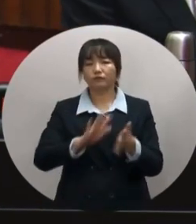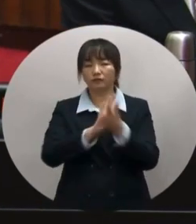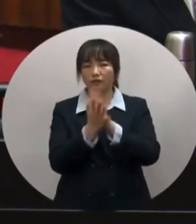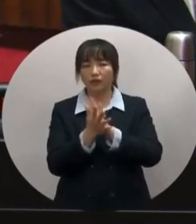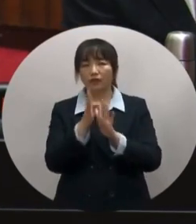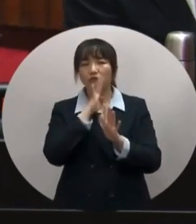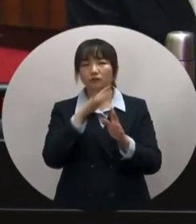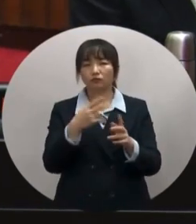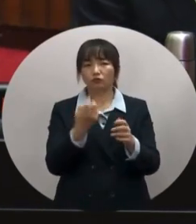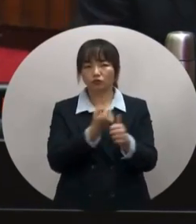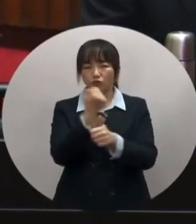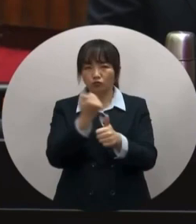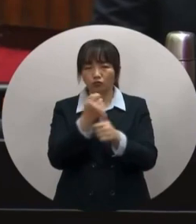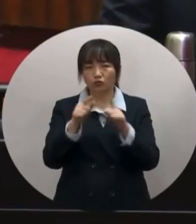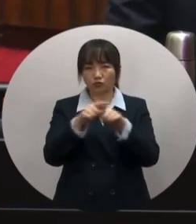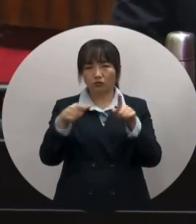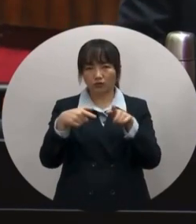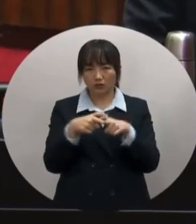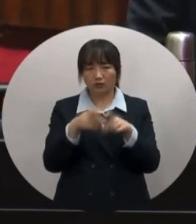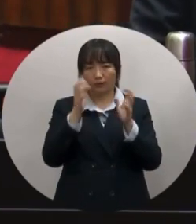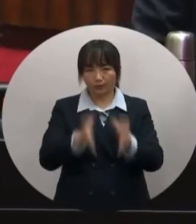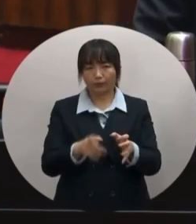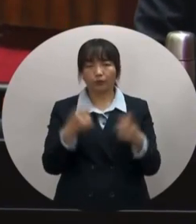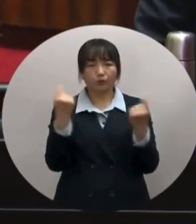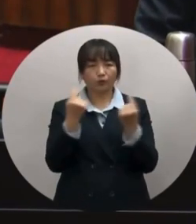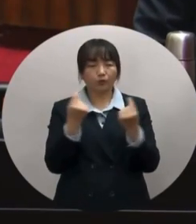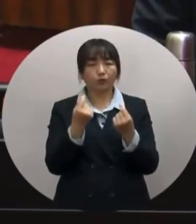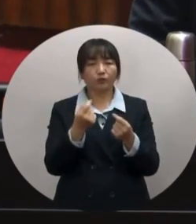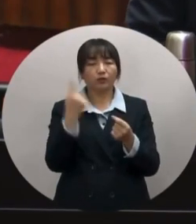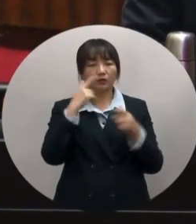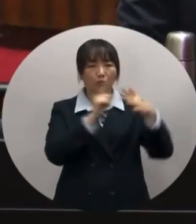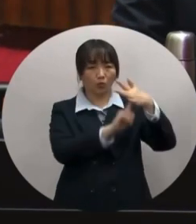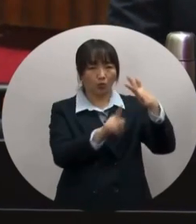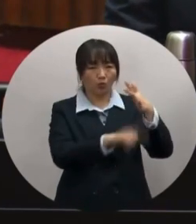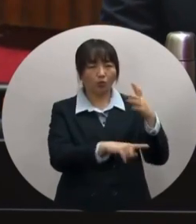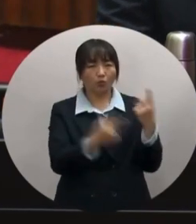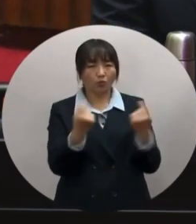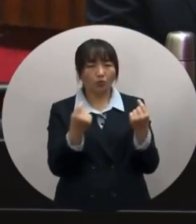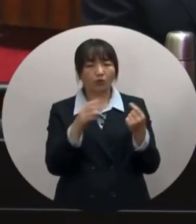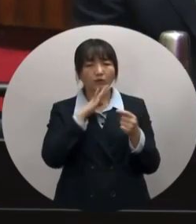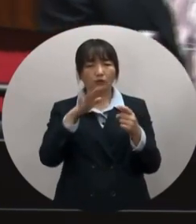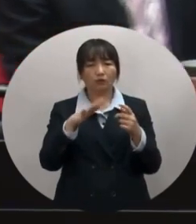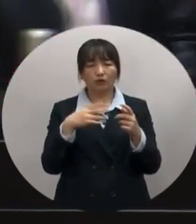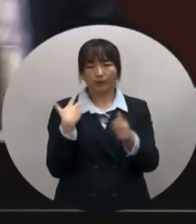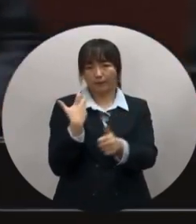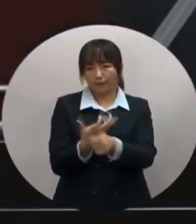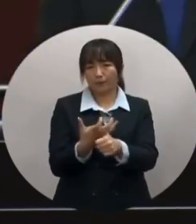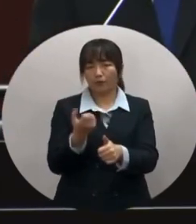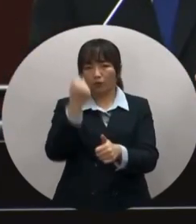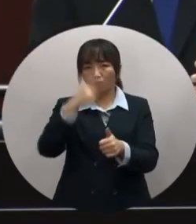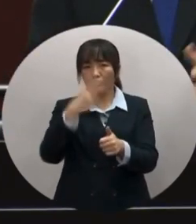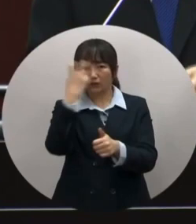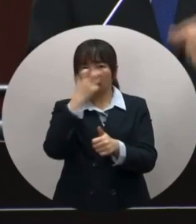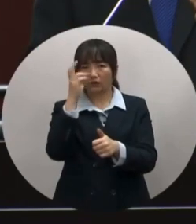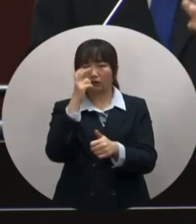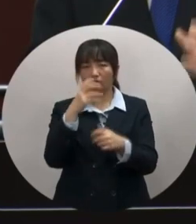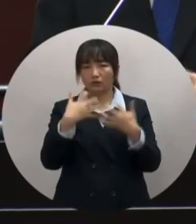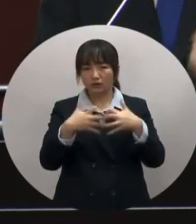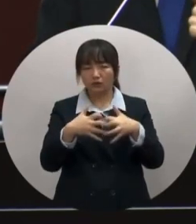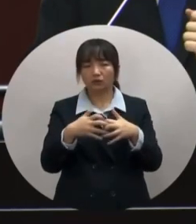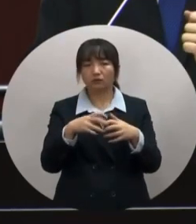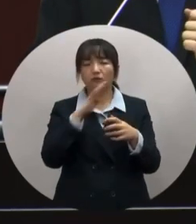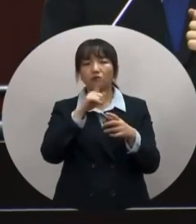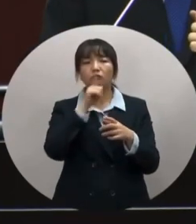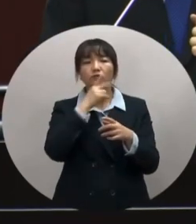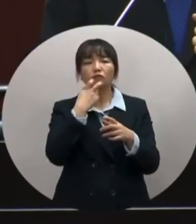個變成一個行控的一個中心就是類似高速公路我們把全線的監測系統還有